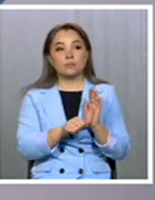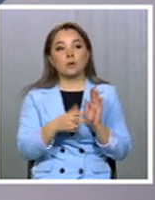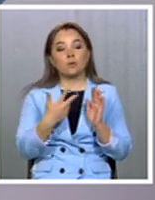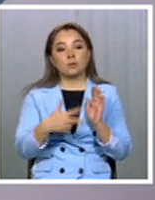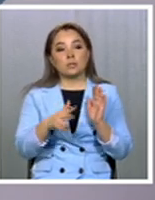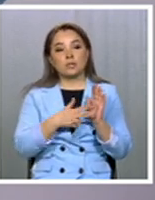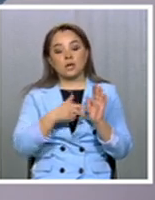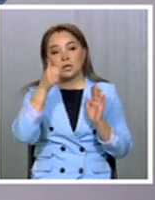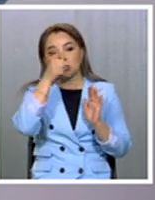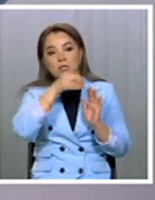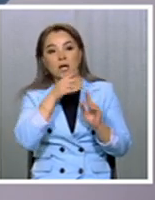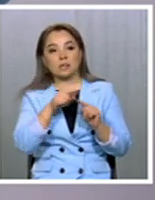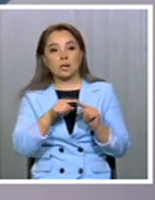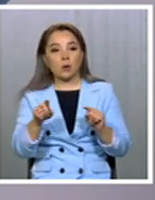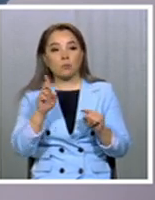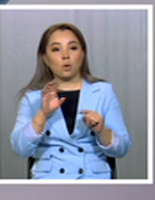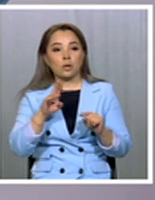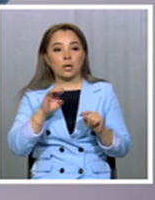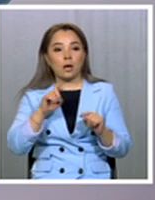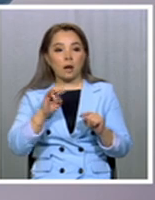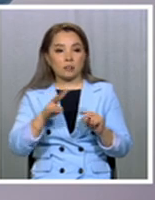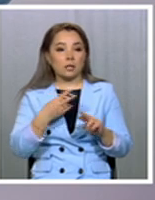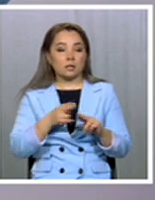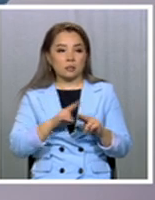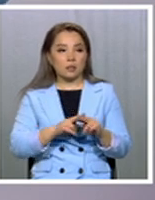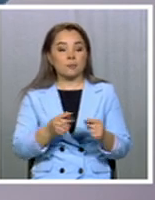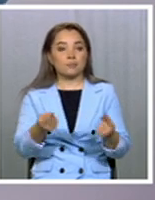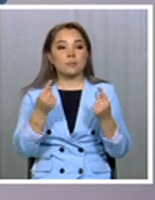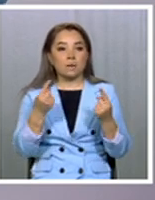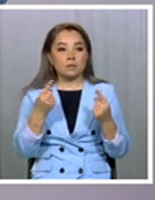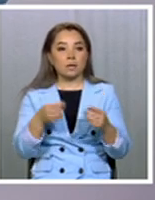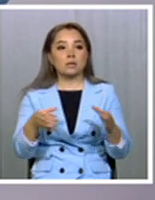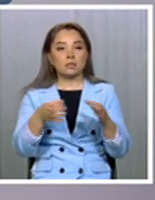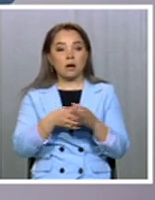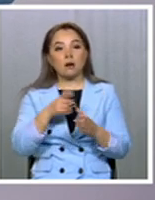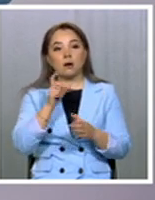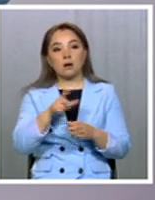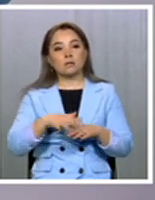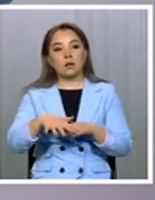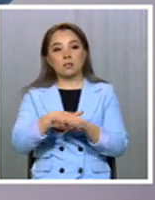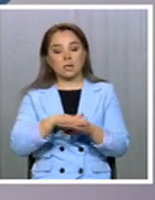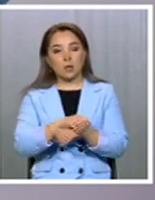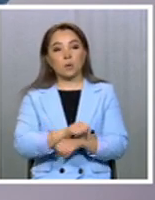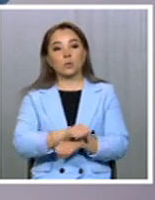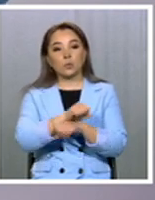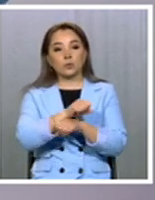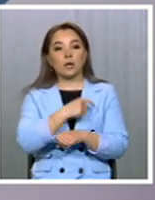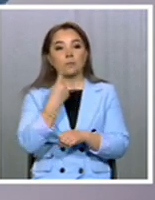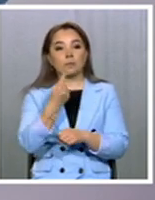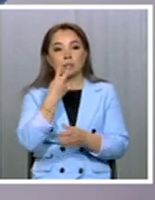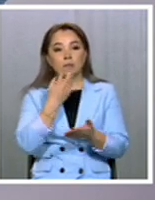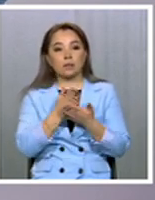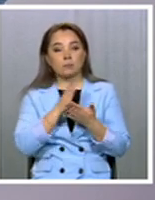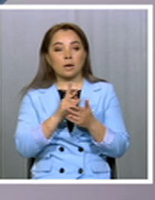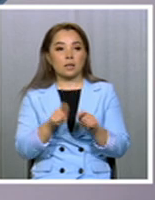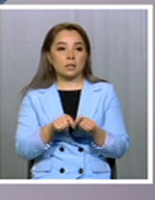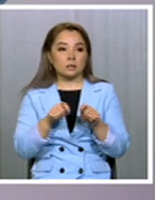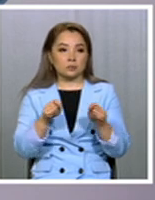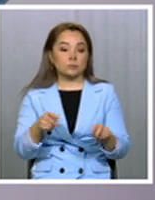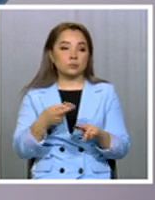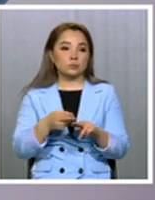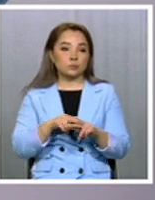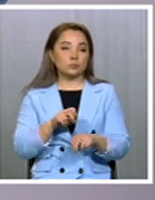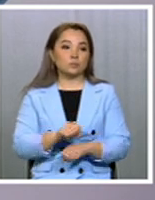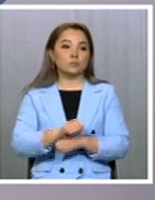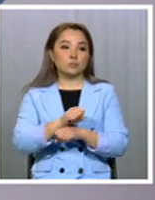1836-38 жылдары Бөкей хандығында аса ірі халық азаттық көтерілістердің бірі болып өтті. Бұл